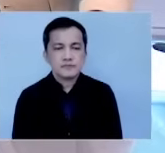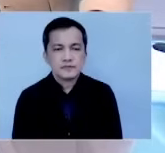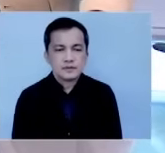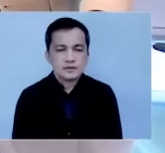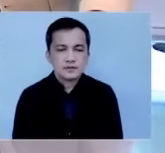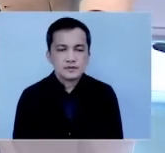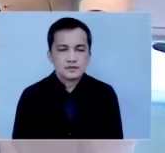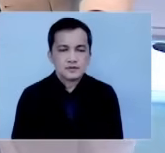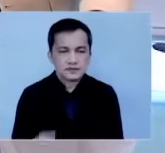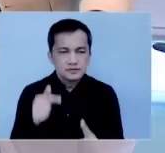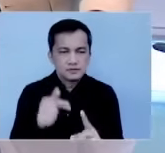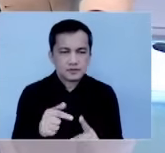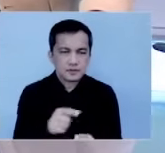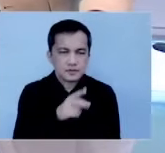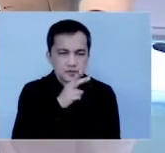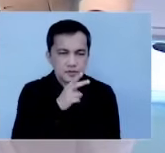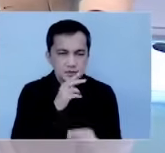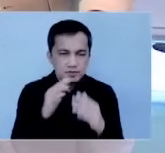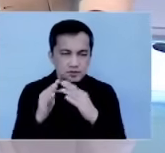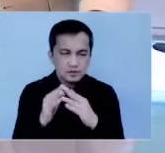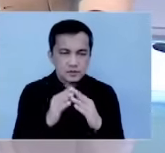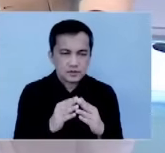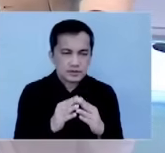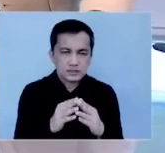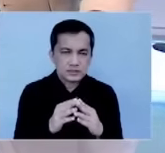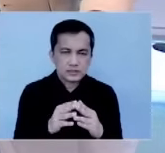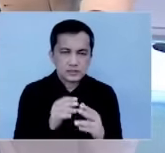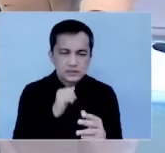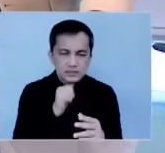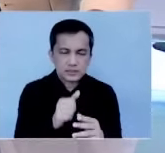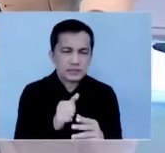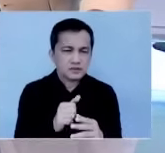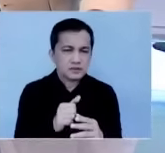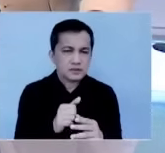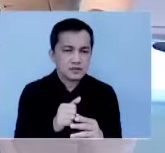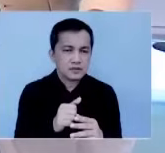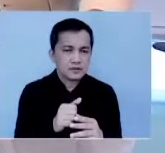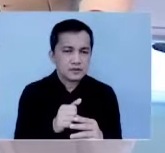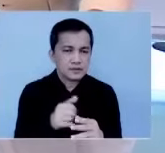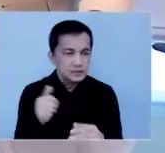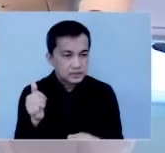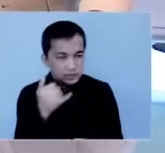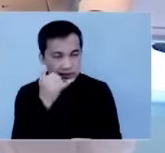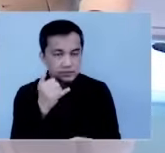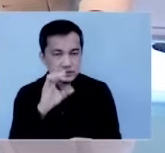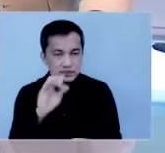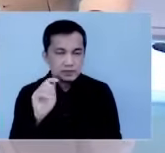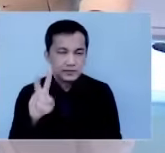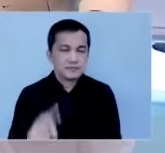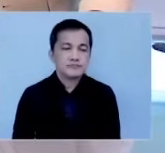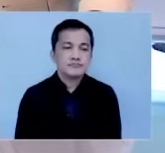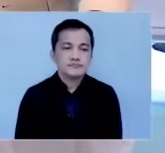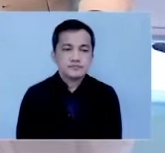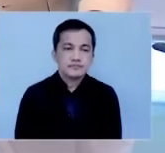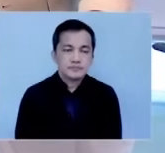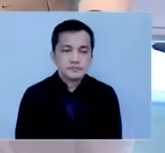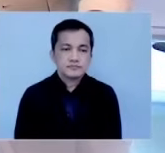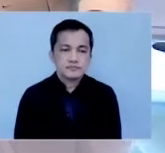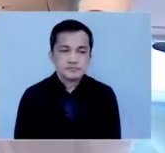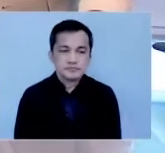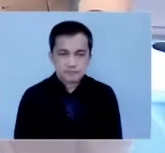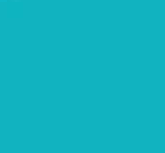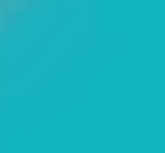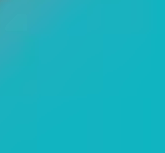ng mga suspect ang mga bahay na di gaanong abot ng mga CCTV camera nasa front time ng balitang iyan si